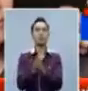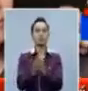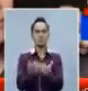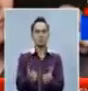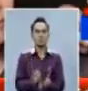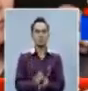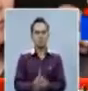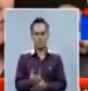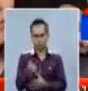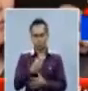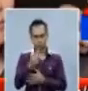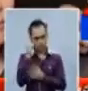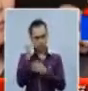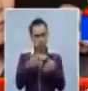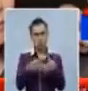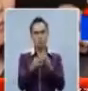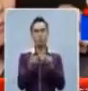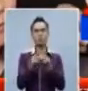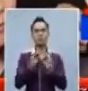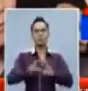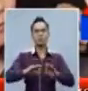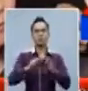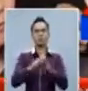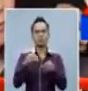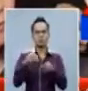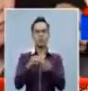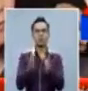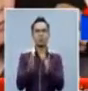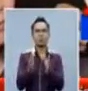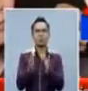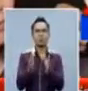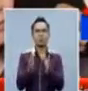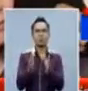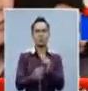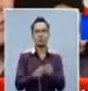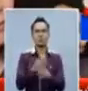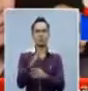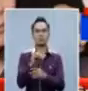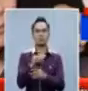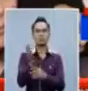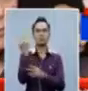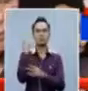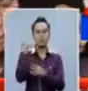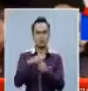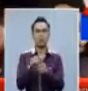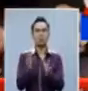ซึ่งมันก็ต่อเนื่องมาจากทีมสโมสรตำรวจเมื่อ60ปีที่แล้วนะครับ